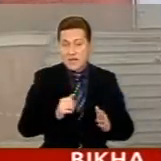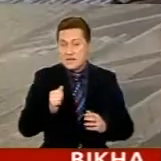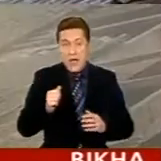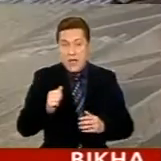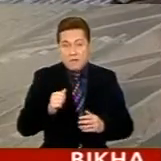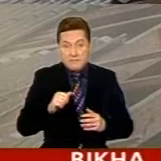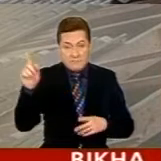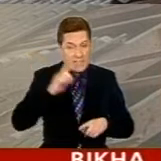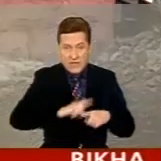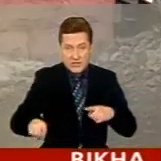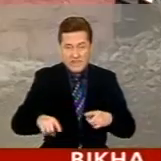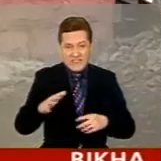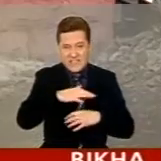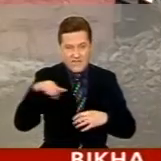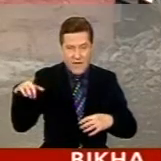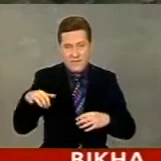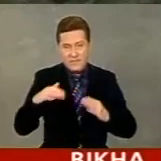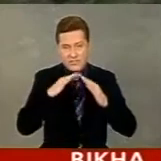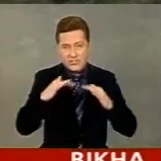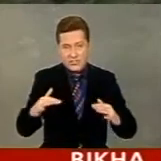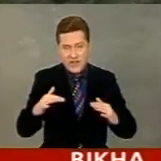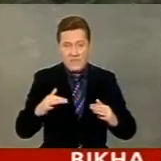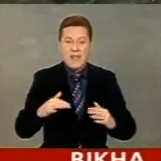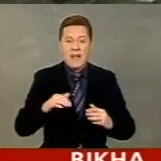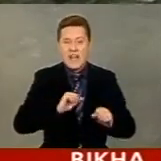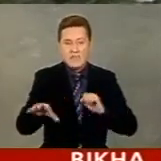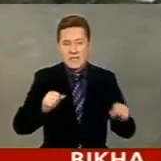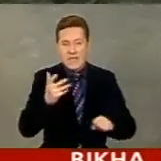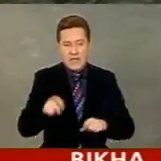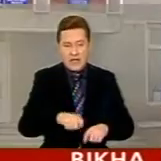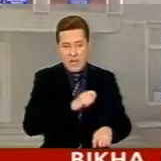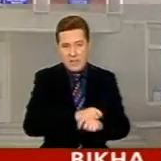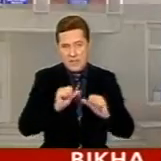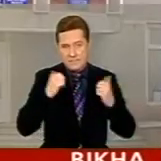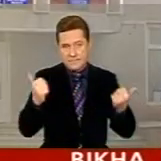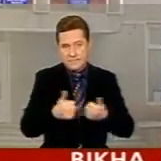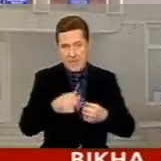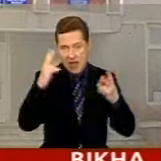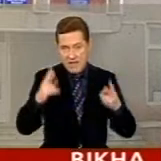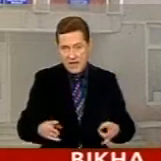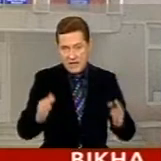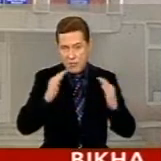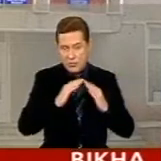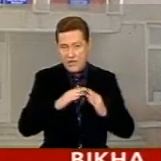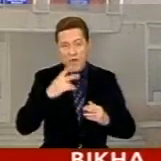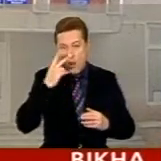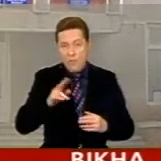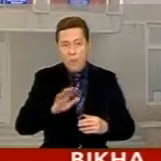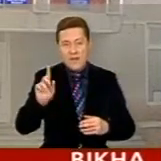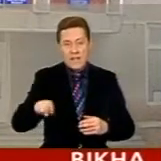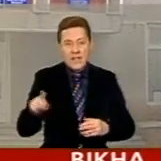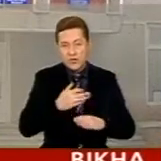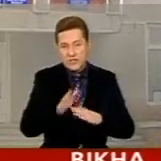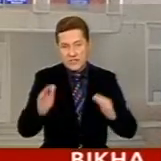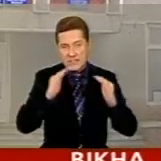він зірвав шифер та розкидав на кілька метрів. Зараз будівля огороджена та визнана аварійною. Та попри те, що частини даху